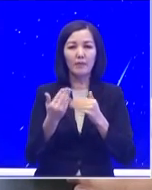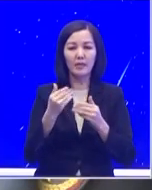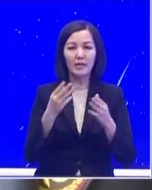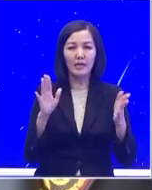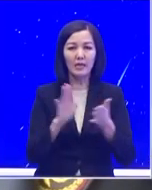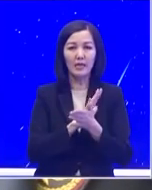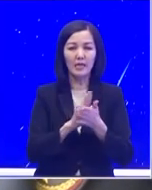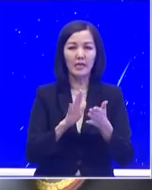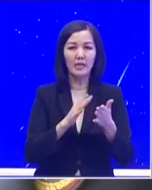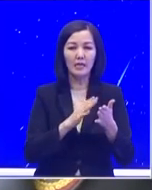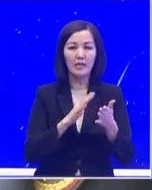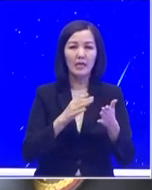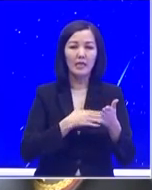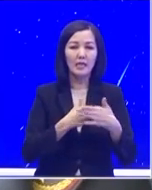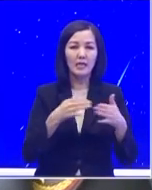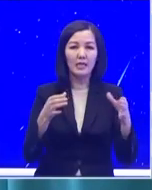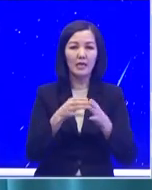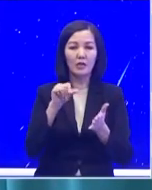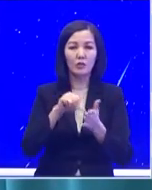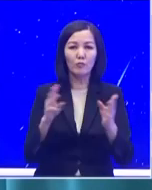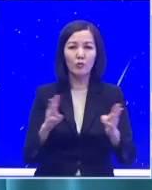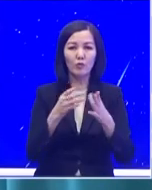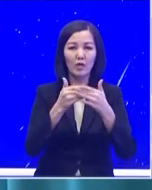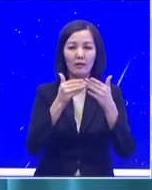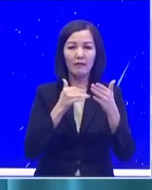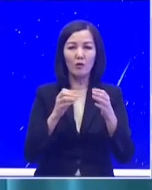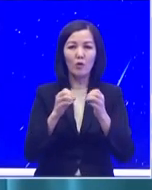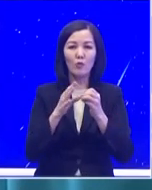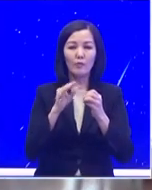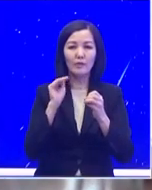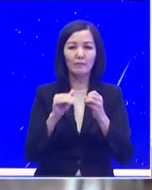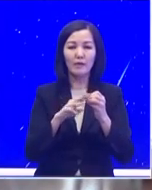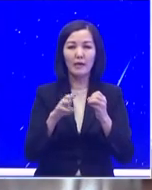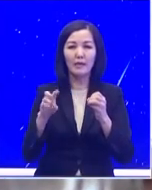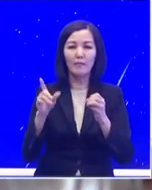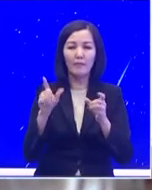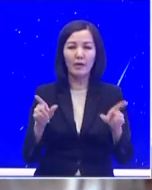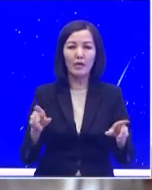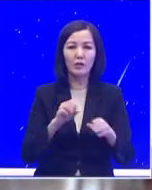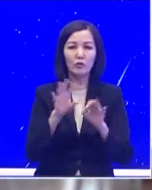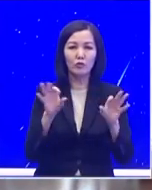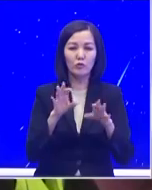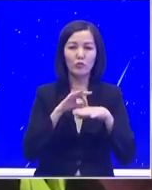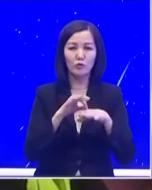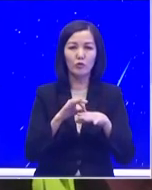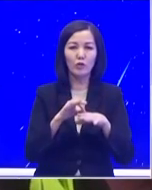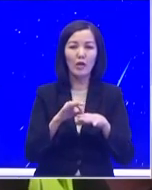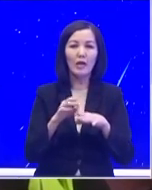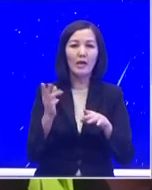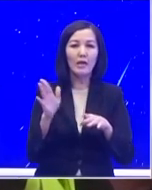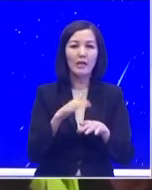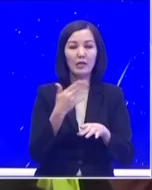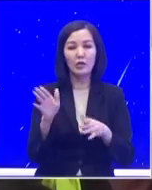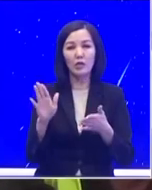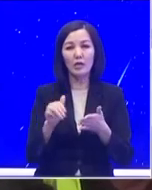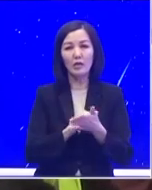еріктілердің қатысуымен өрт қауіпсіздігінің алдын алу бойынша 15 мың адамға түсіндірме жұмыстары жүргізілген. Кездесу соңында екі жақ өзара келісім шарт